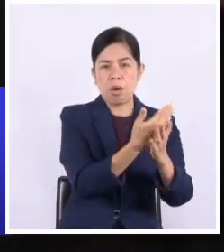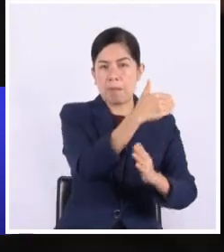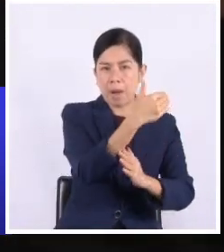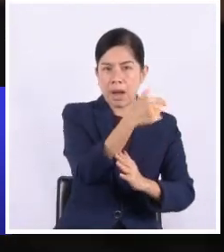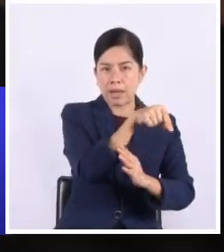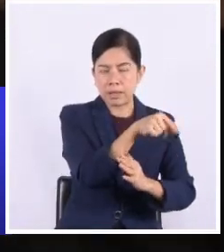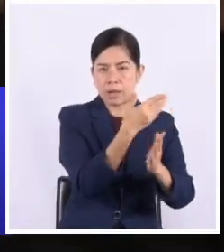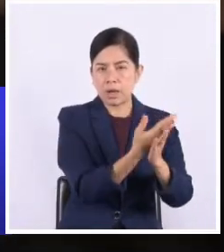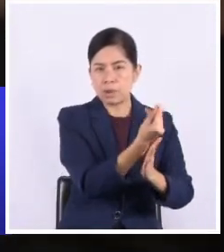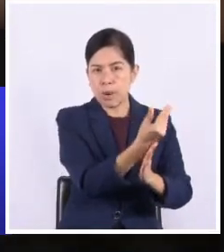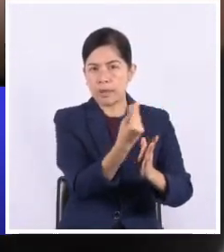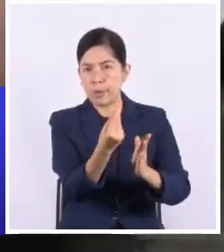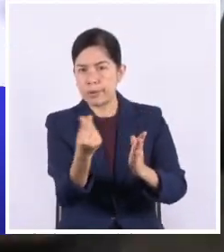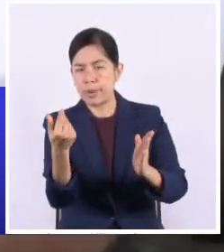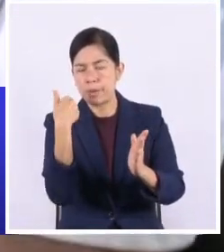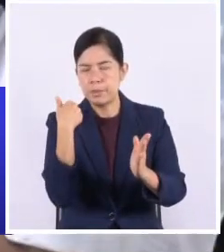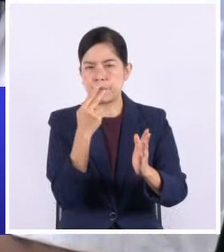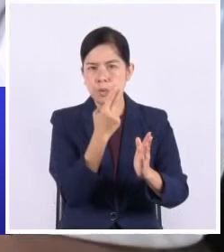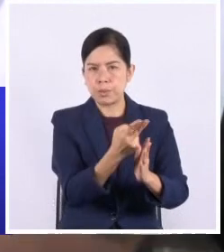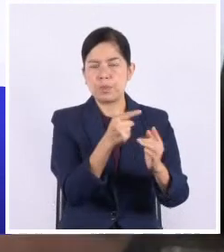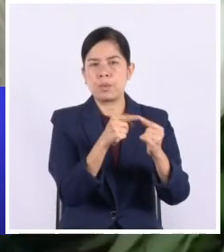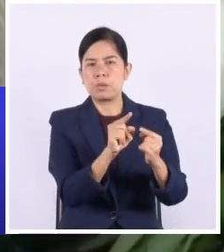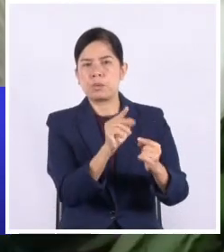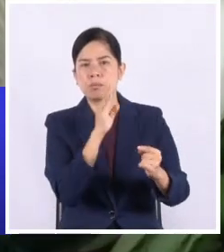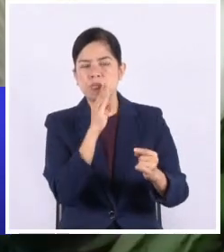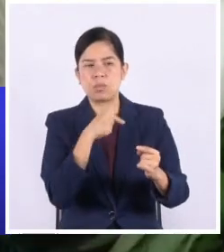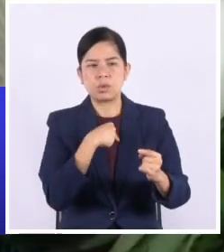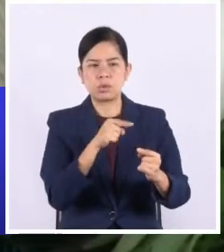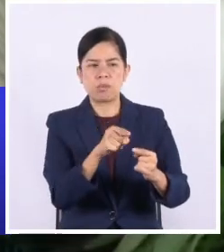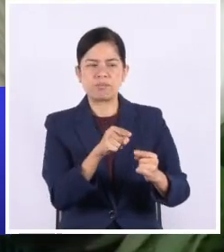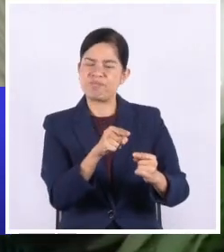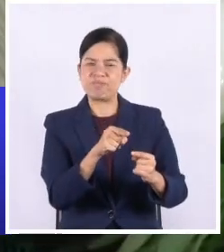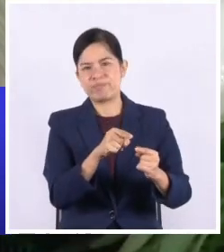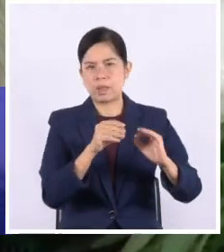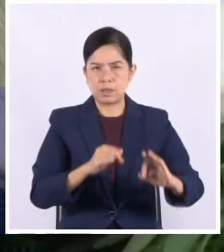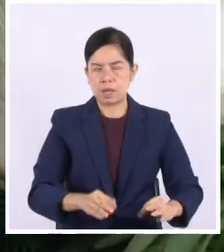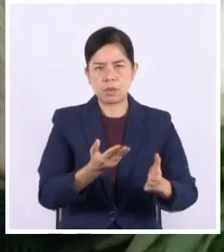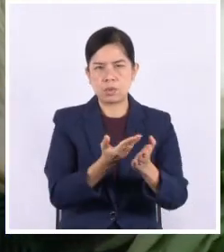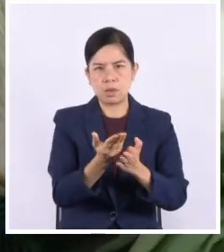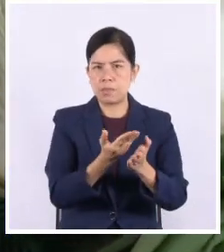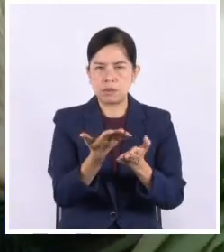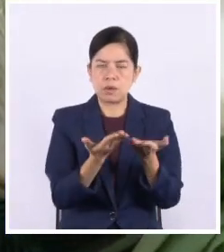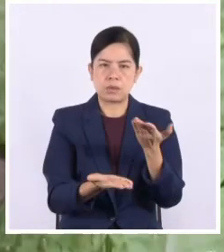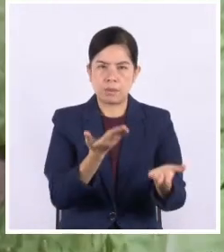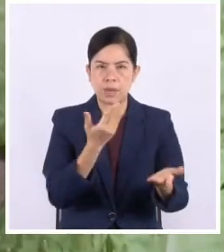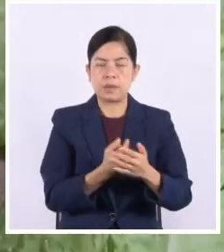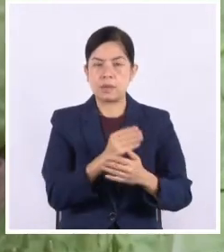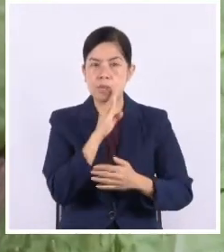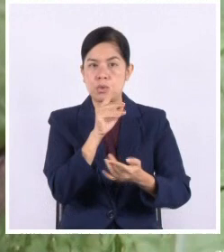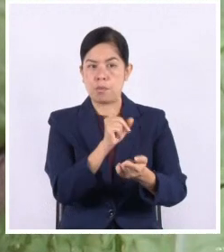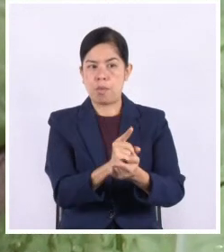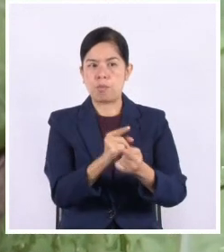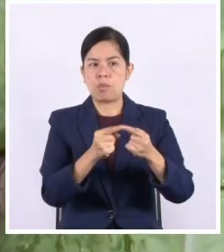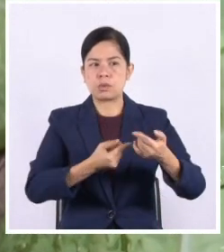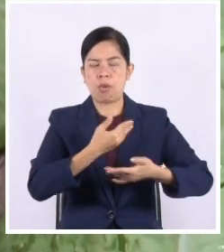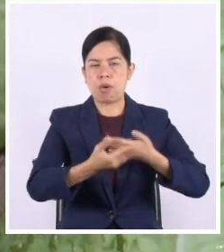ได้รู้ว่าราคาขึ้นแค่นี้จะต้องไม่ต้องจ่ายแพงนะคะถ้าฝ่าฝืนนะถ้าหากว่าไปพบว่าขายเกินราคา